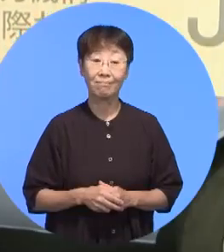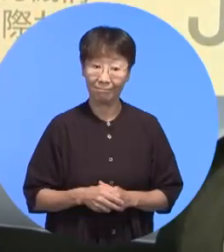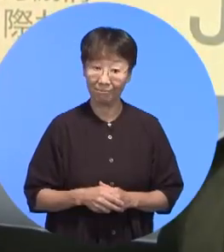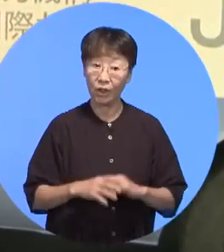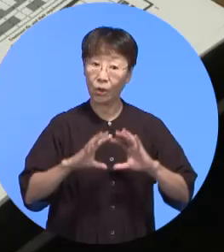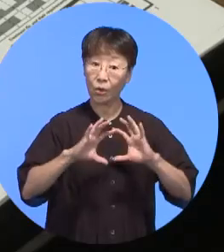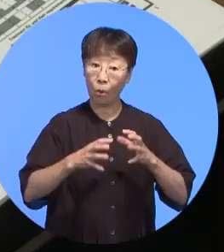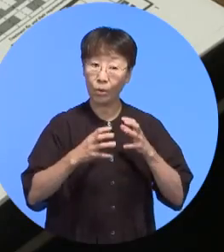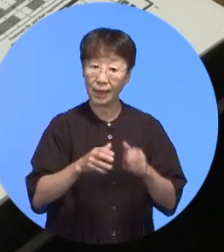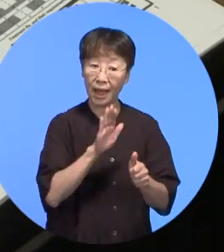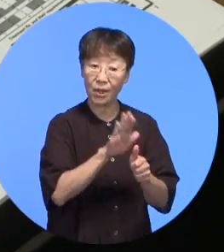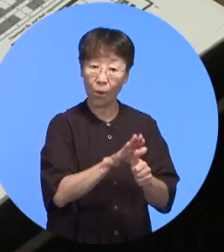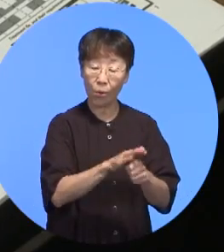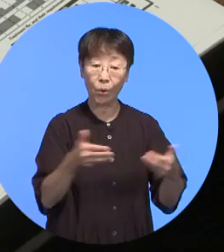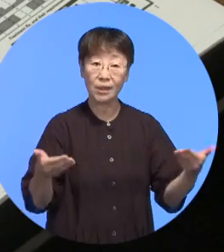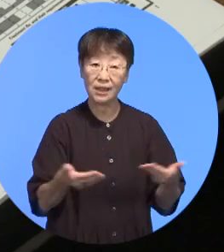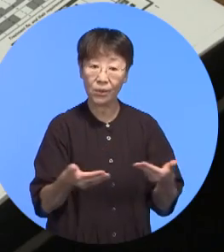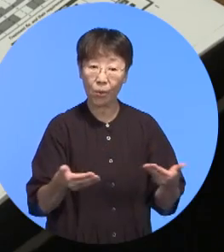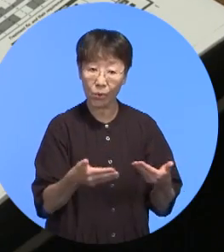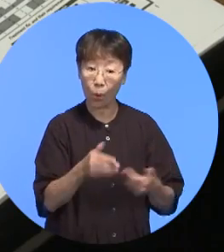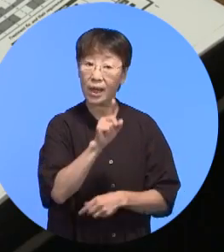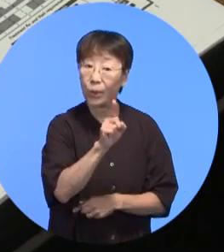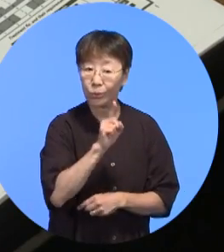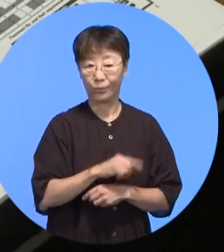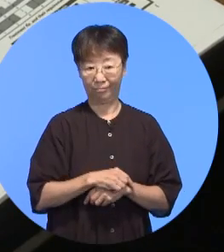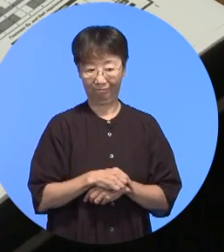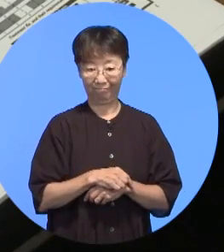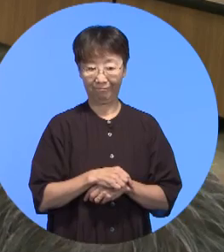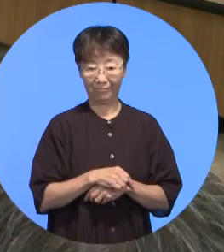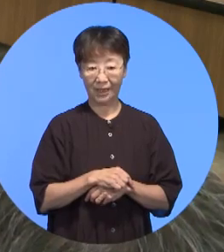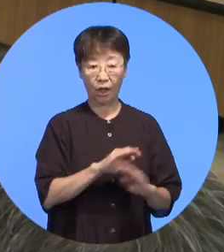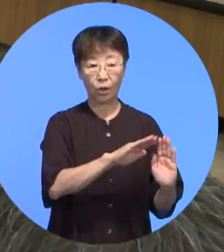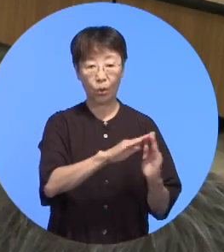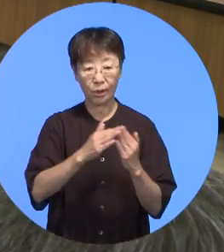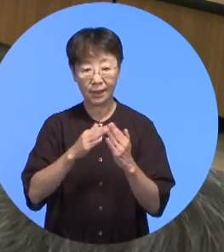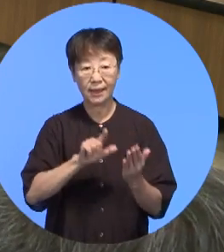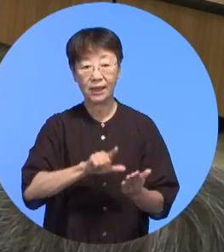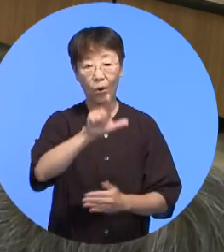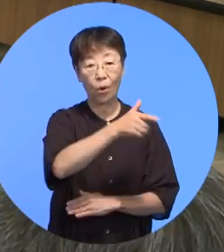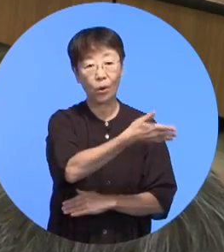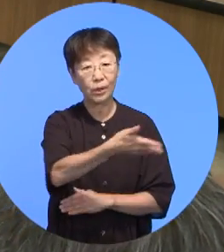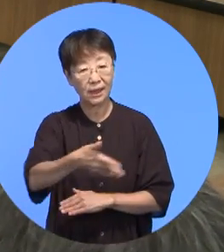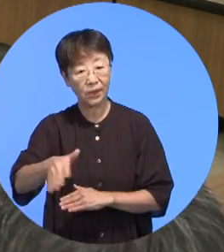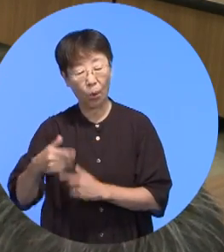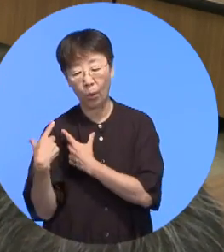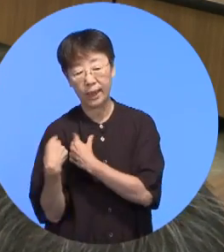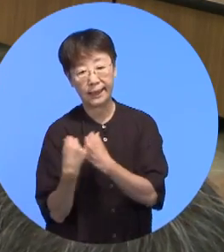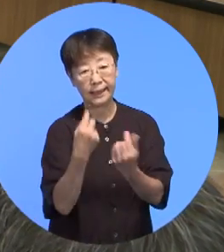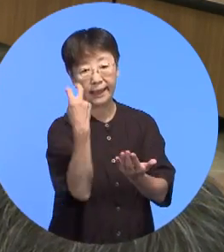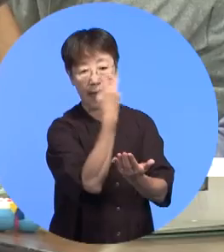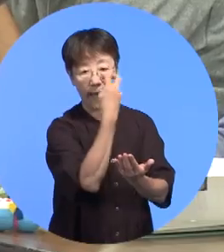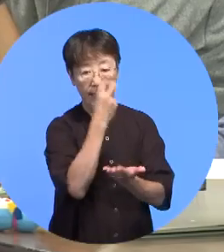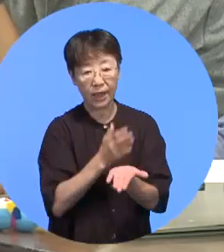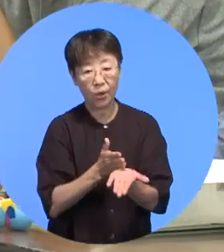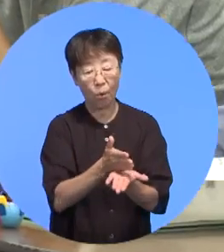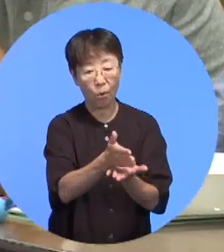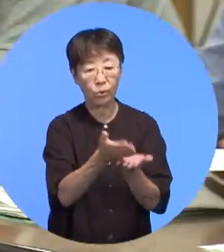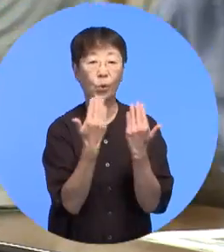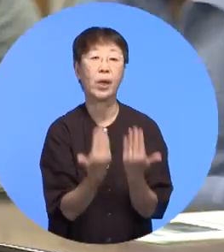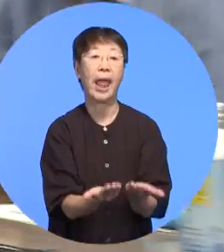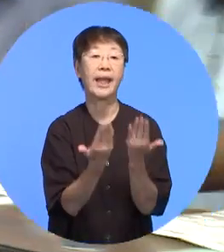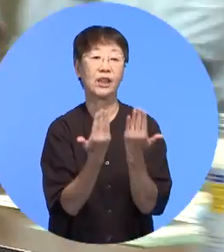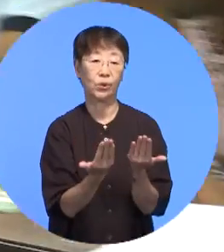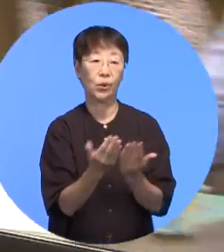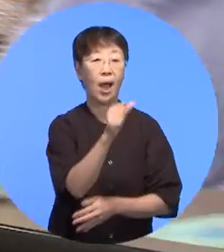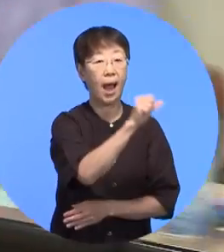これは国際協力事業の一環として行われている都市上水道維持管理コースの研修で、アジアやアフリカな